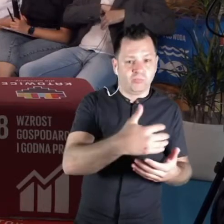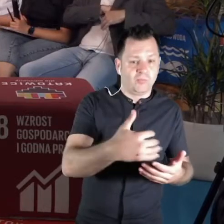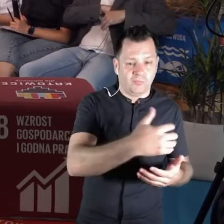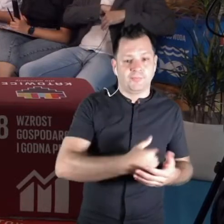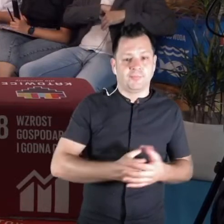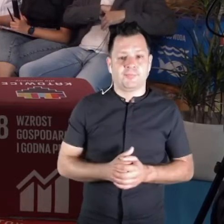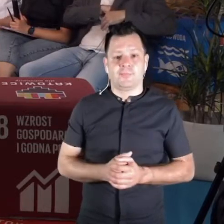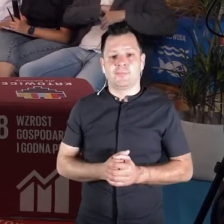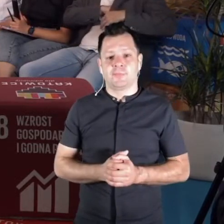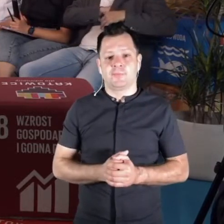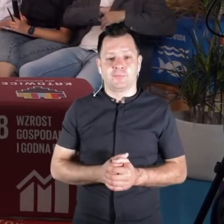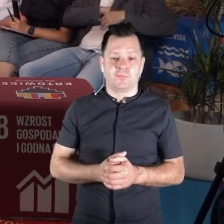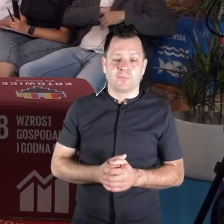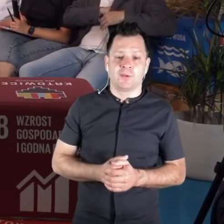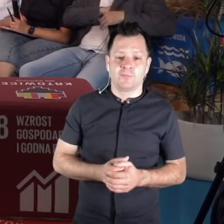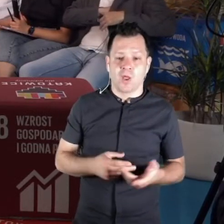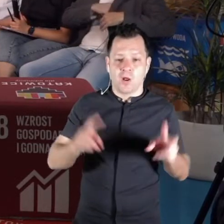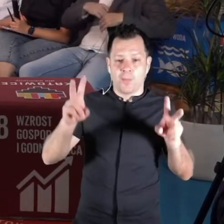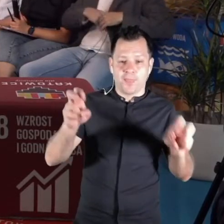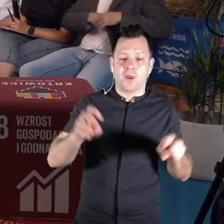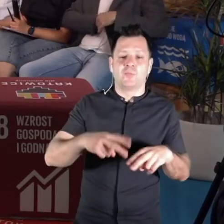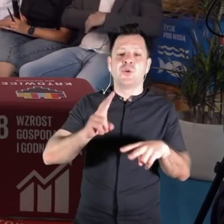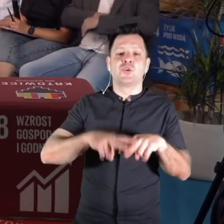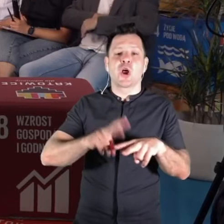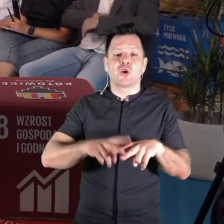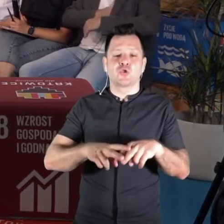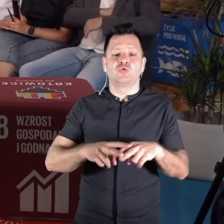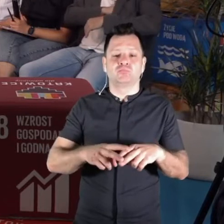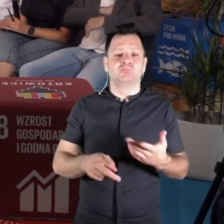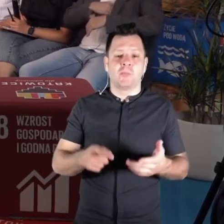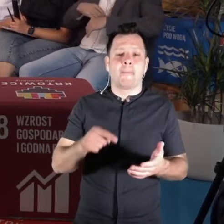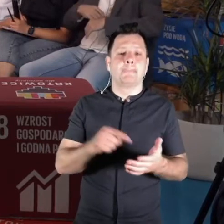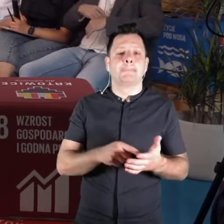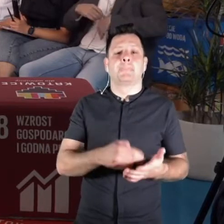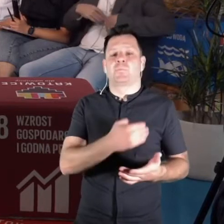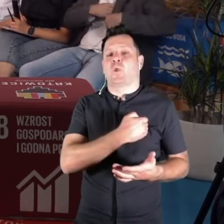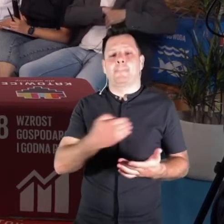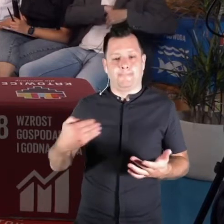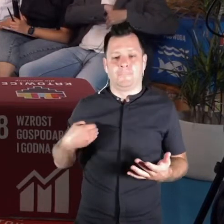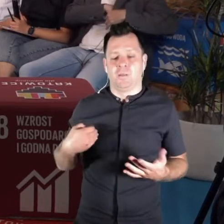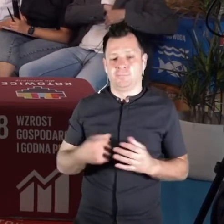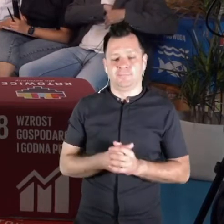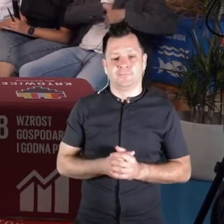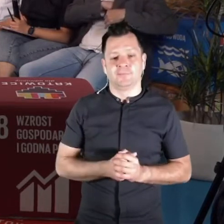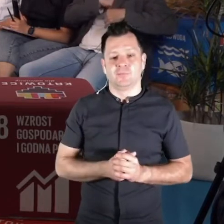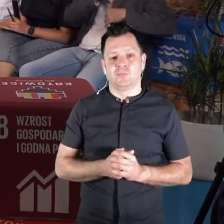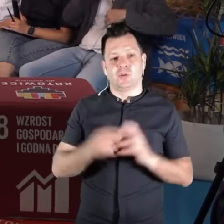ramach Rzeszów to my, bo pod takim powiedzmy hasłem kryje się nasza